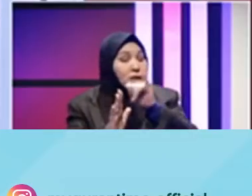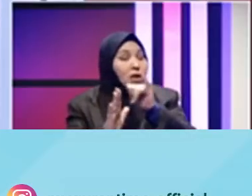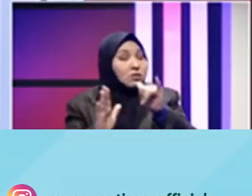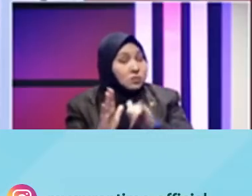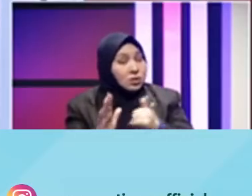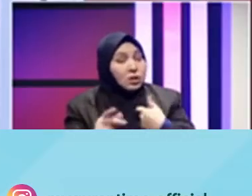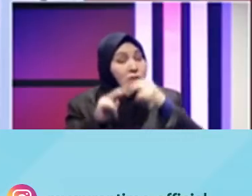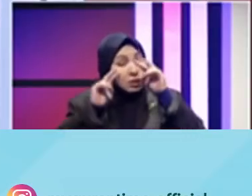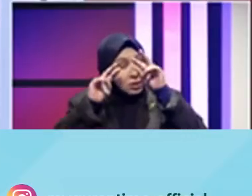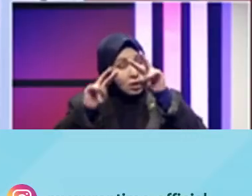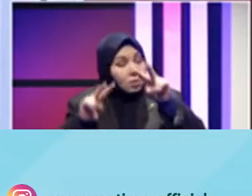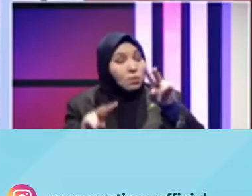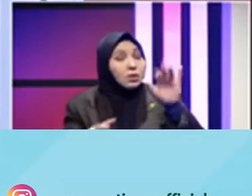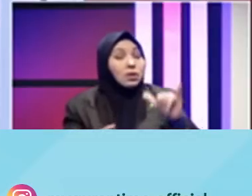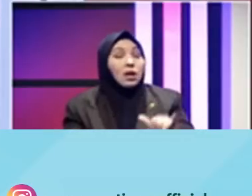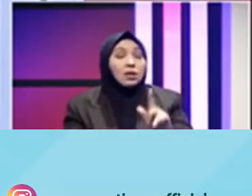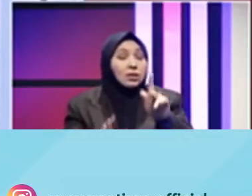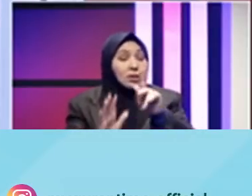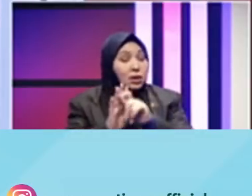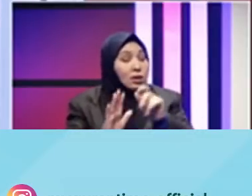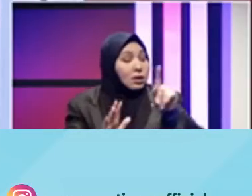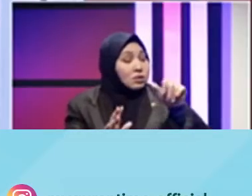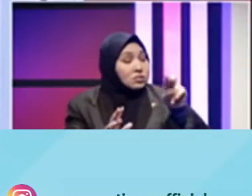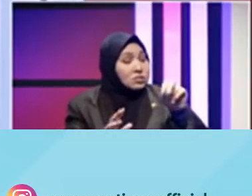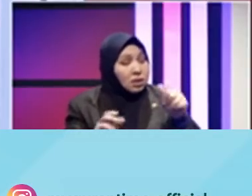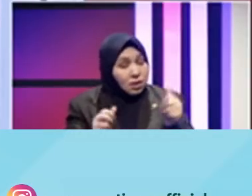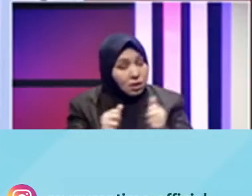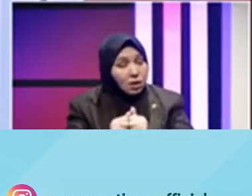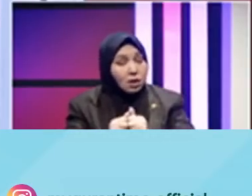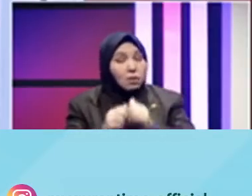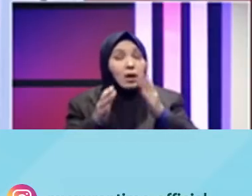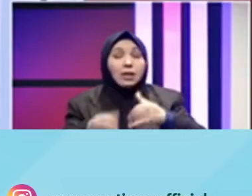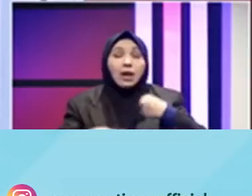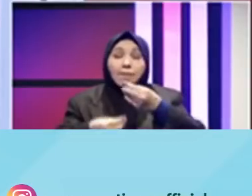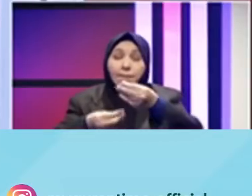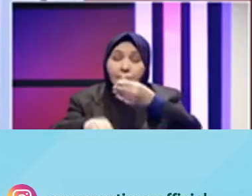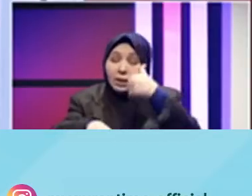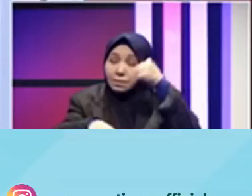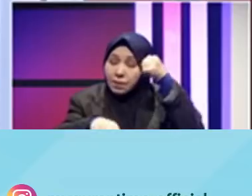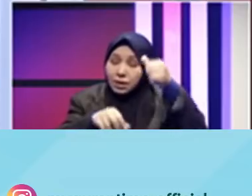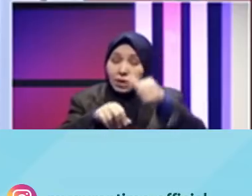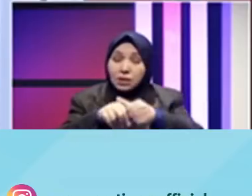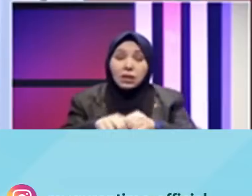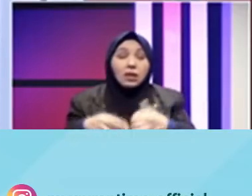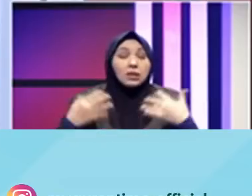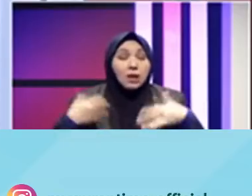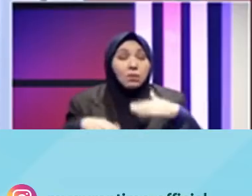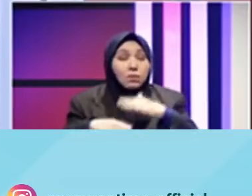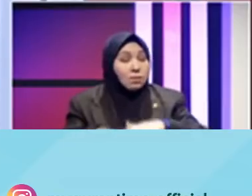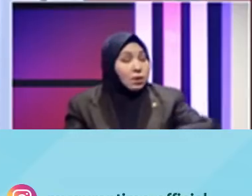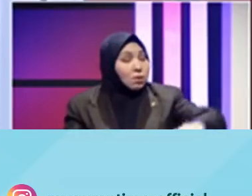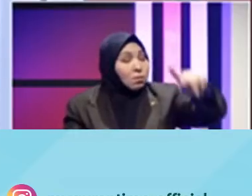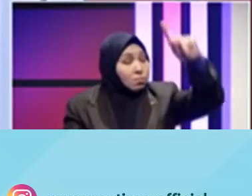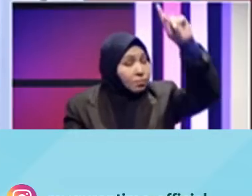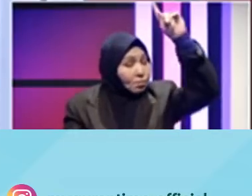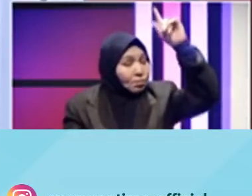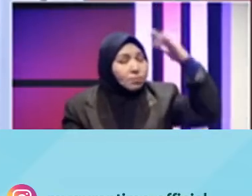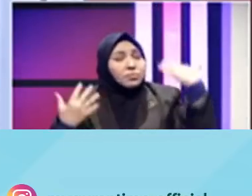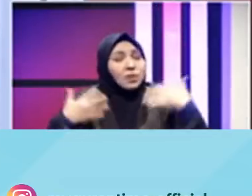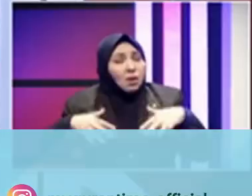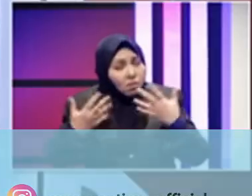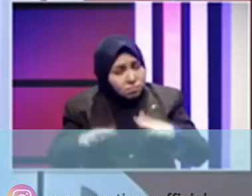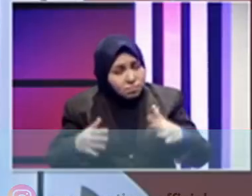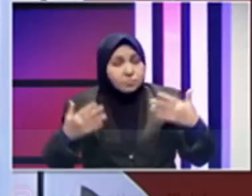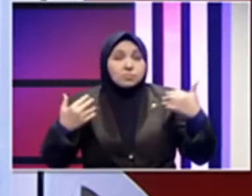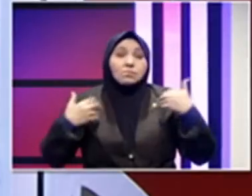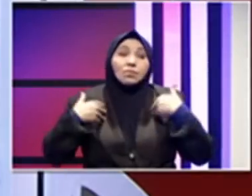tengok yang terkesan dengan Quran, zikir, peringatan, dan juga yang takut pada Tuhan. Takut itu dah ada,